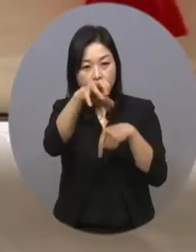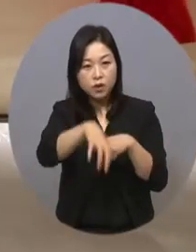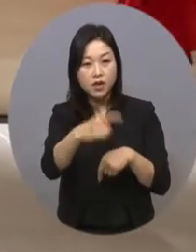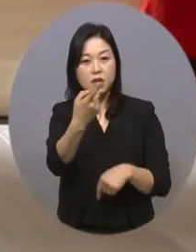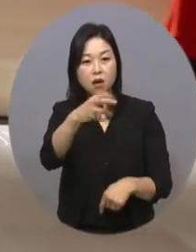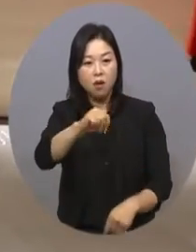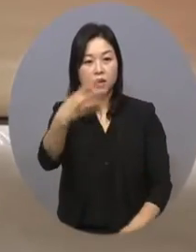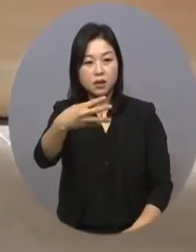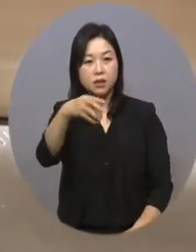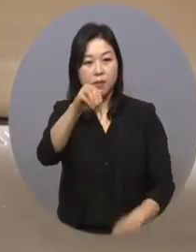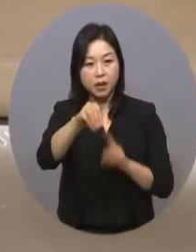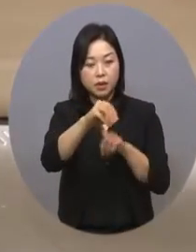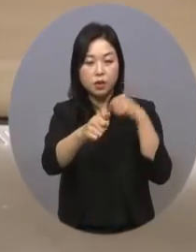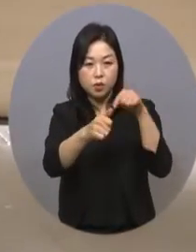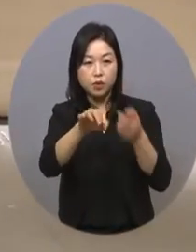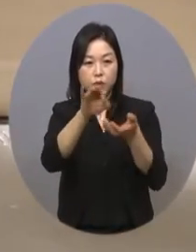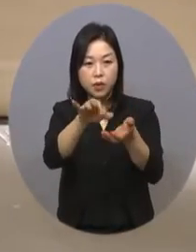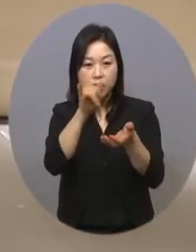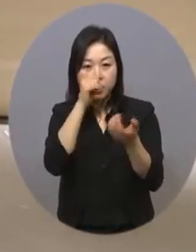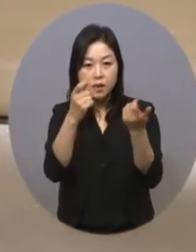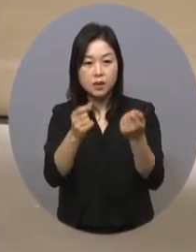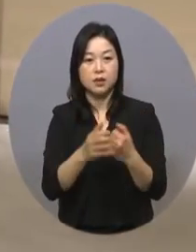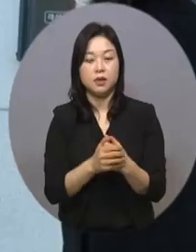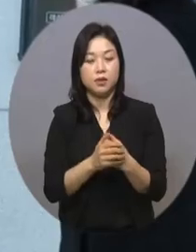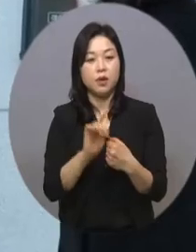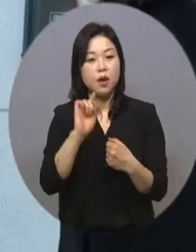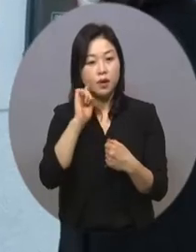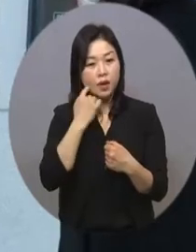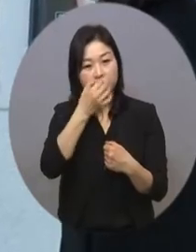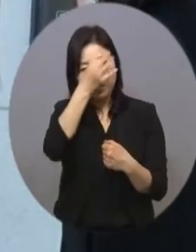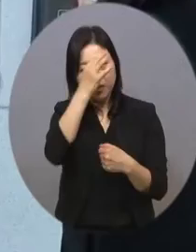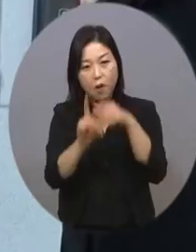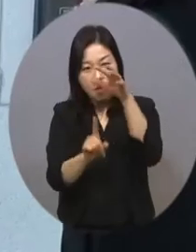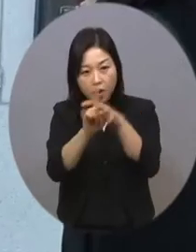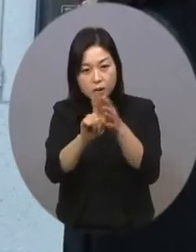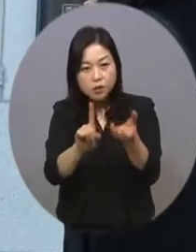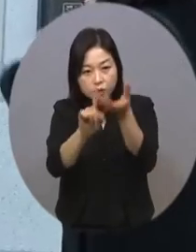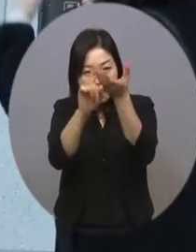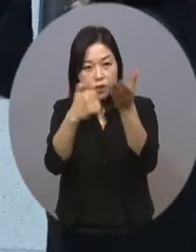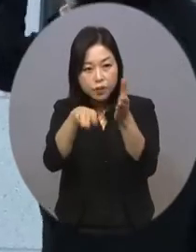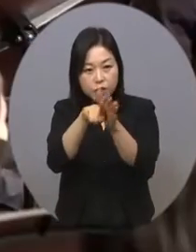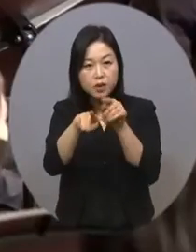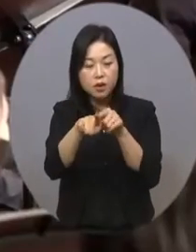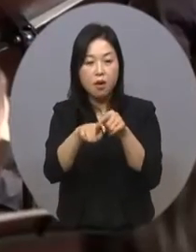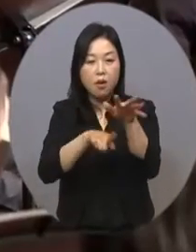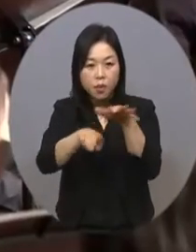교육 경비를 지원하며 예술영재 육성에 선도적인 역할을 하고 있습니다.